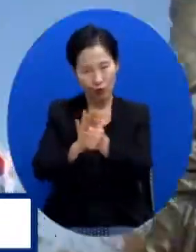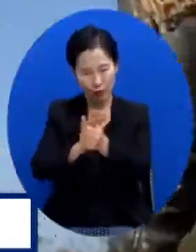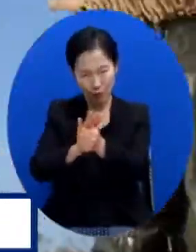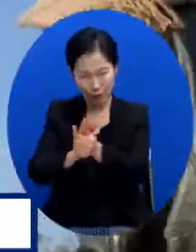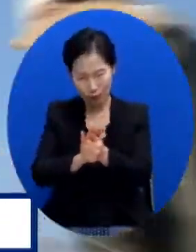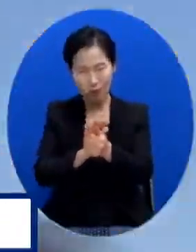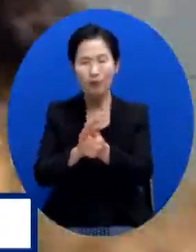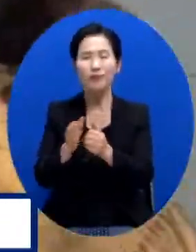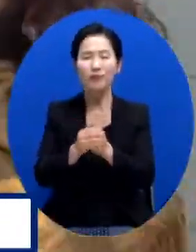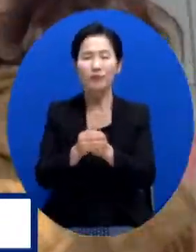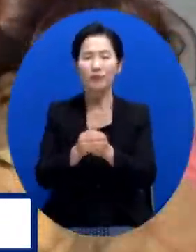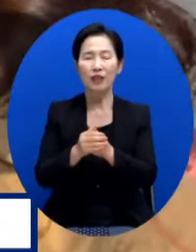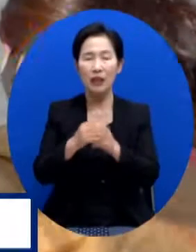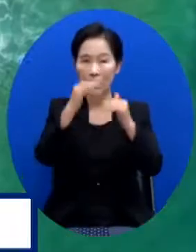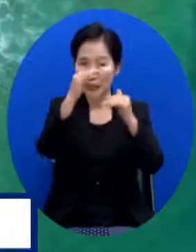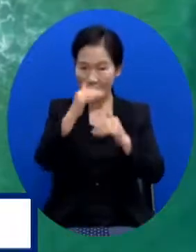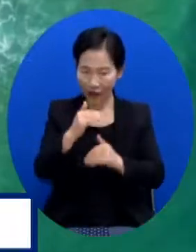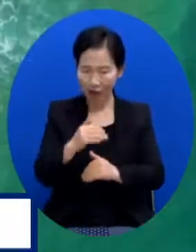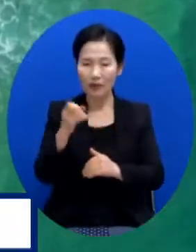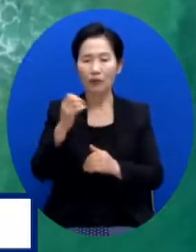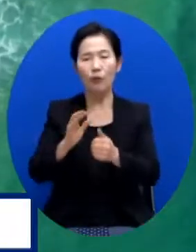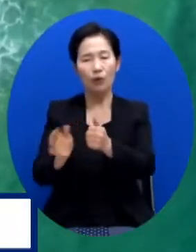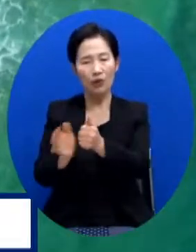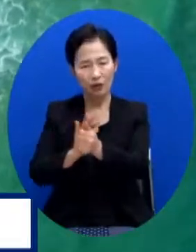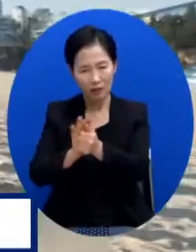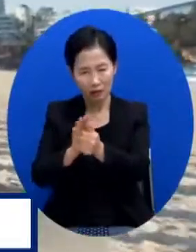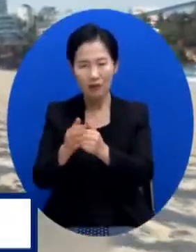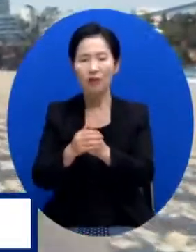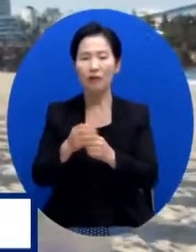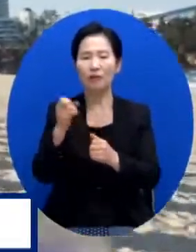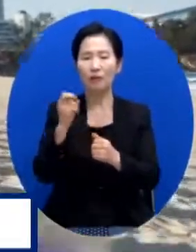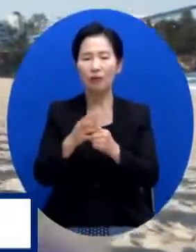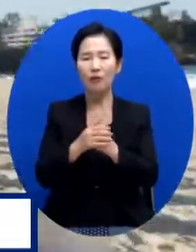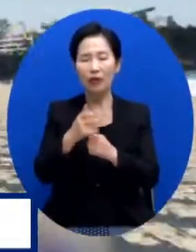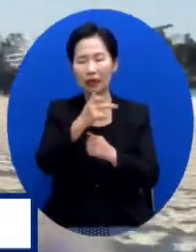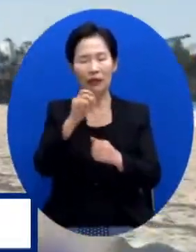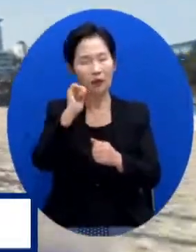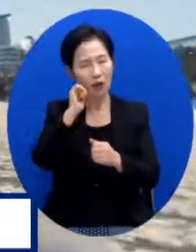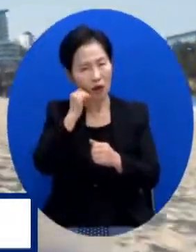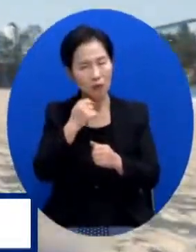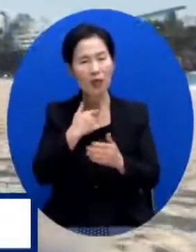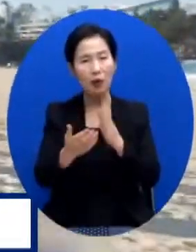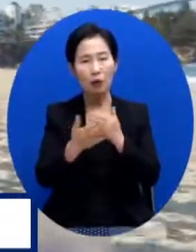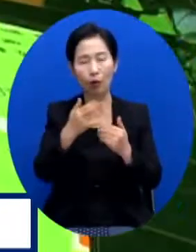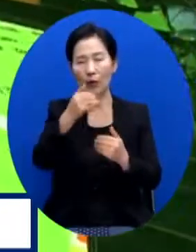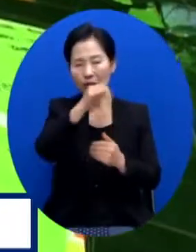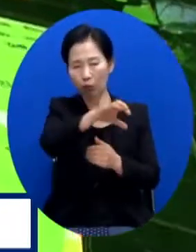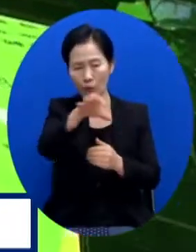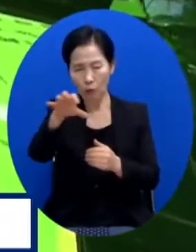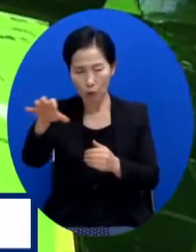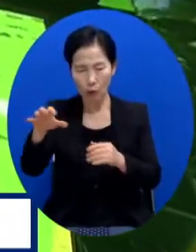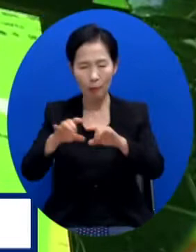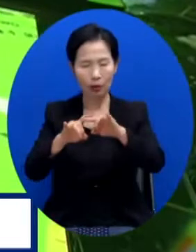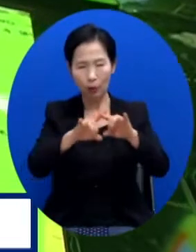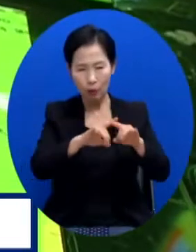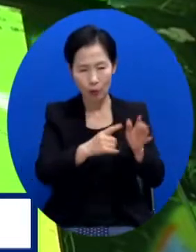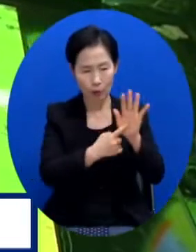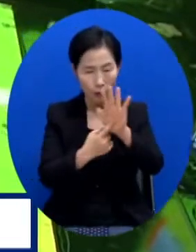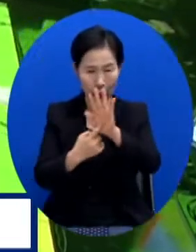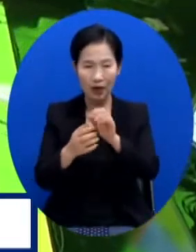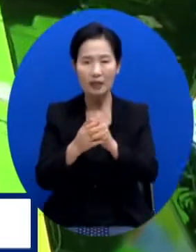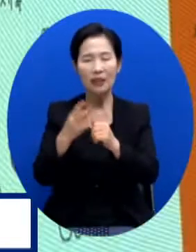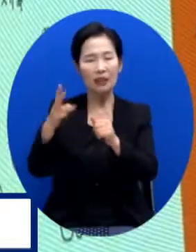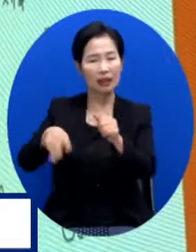극복하기 위한 사연과 격려 튼 어려움을 겪고 있는 현장을 방송을 통해 보여주면서 장장 3시간 가까이